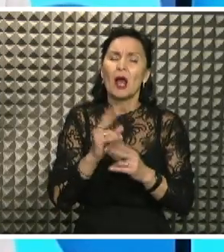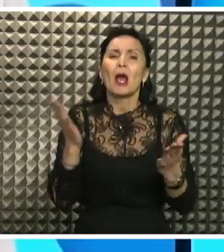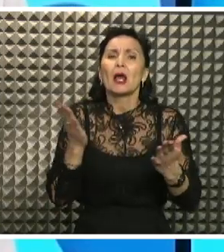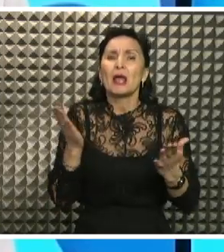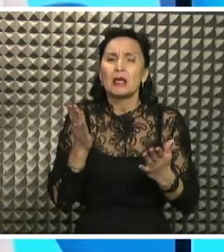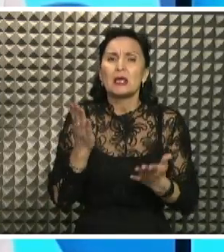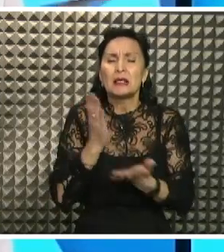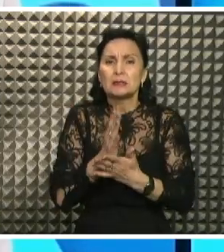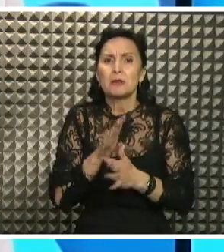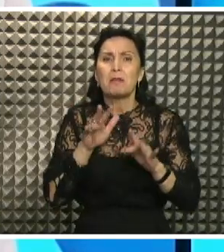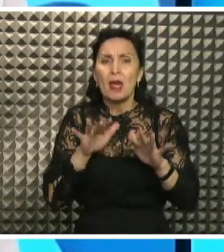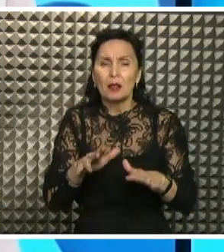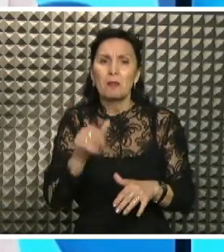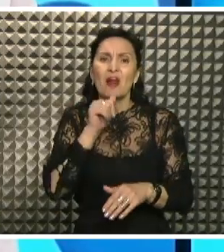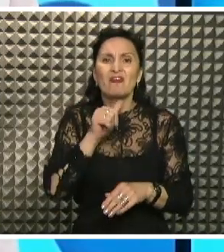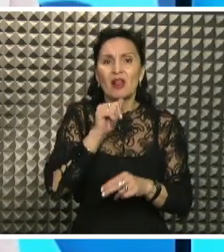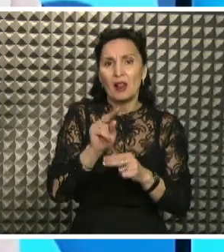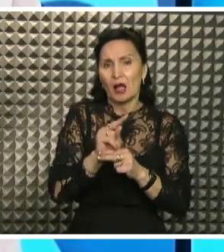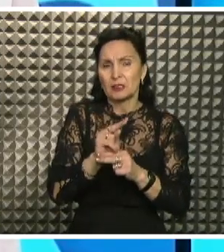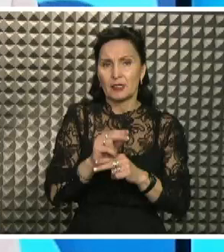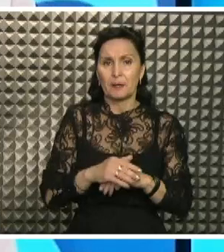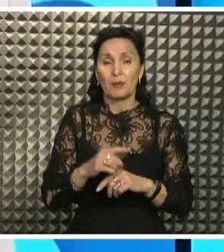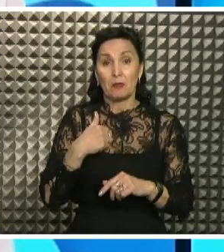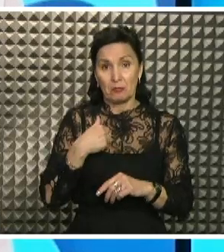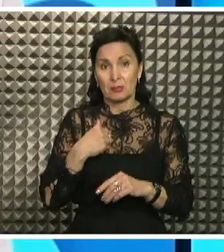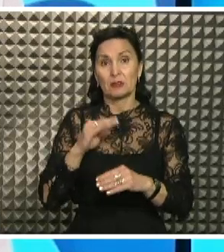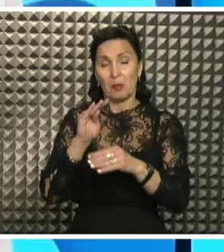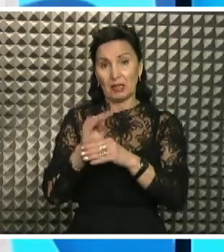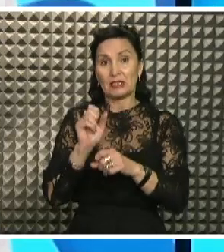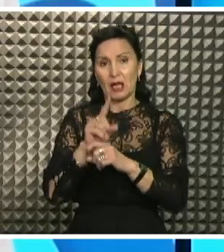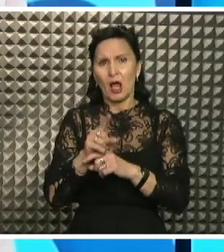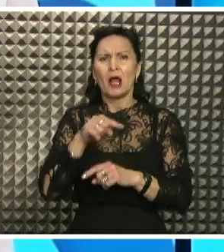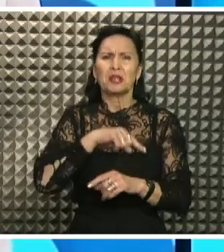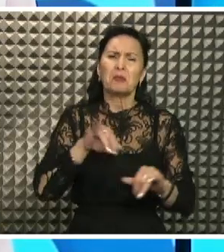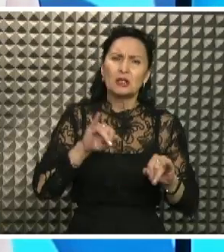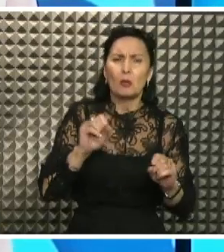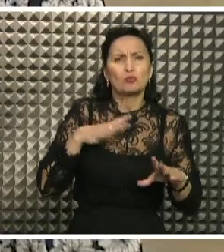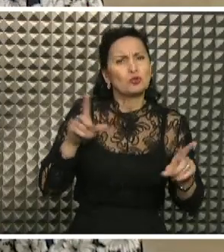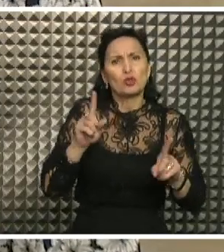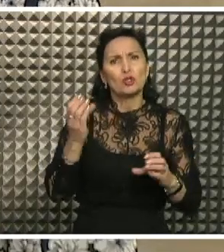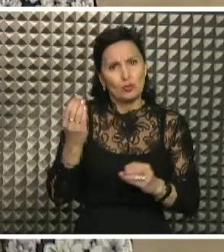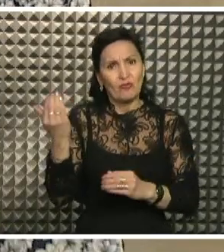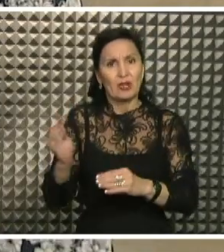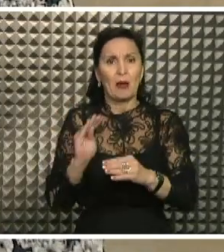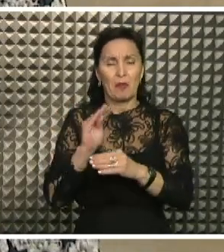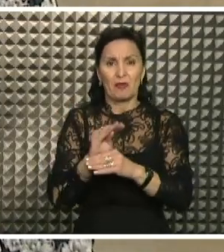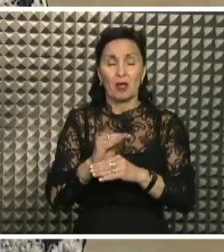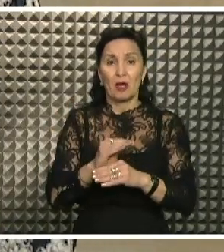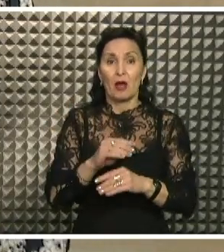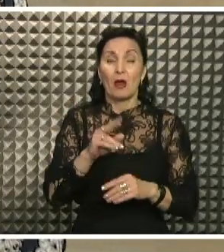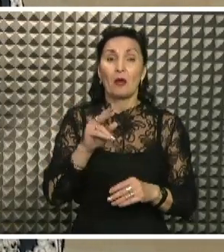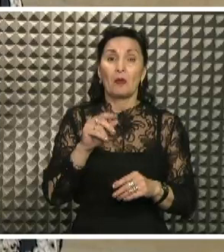меры профилактики? Еще дополнительно, вот нам сейчас задали вопрос по поводу депрессии. Что-то еще, может быть, добавите? Ну, в